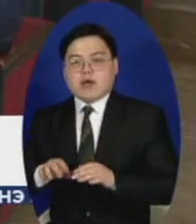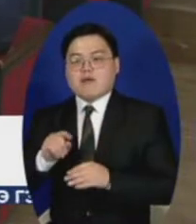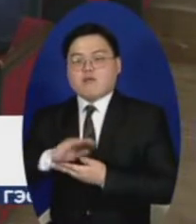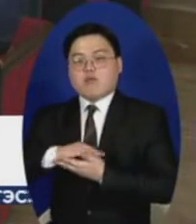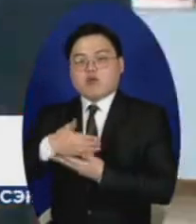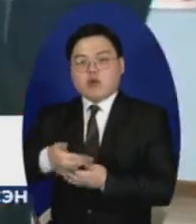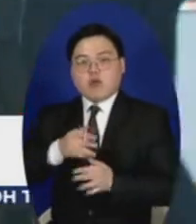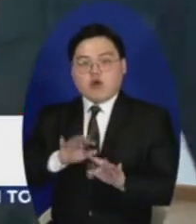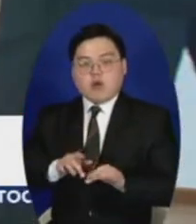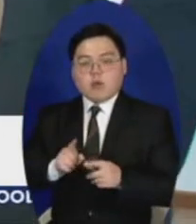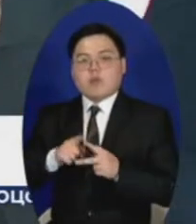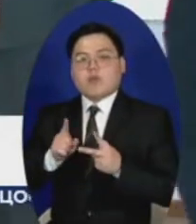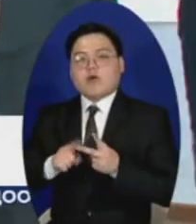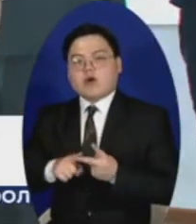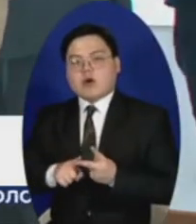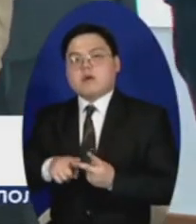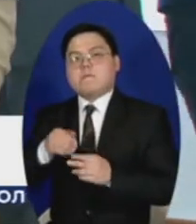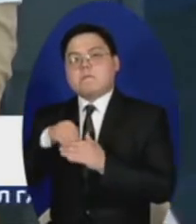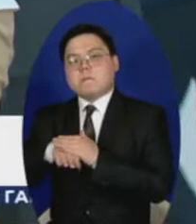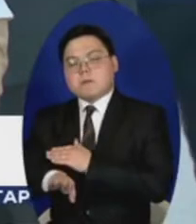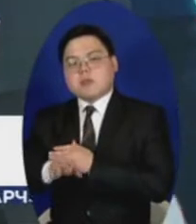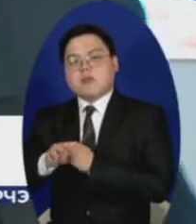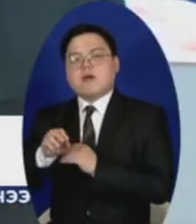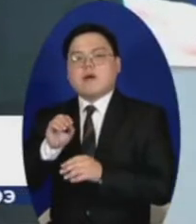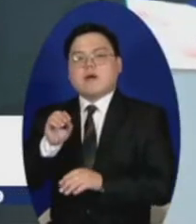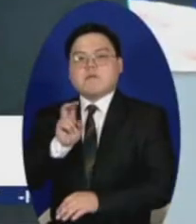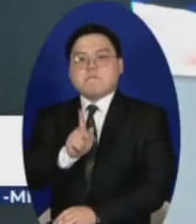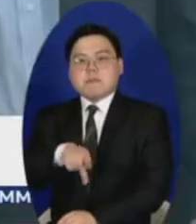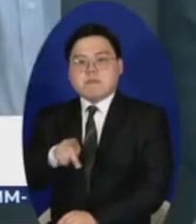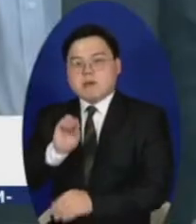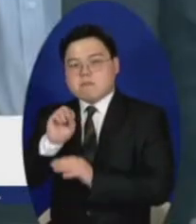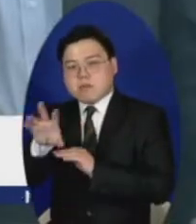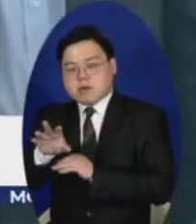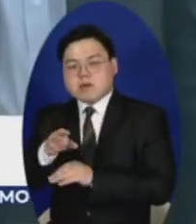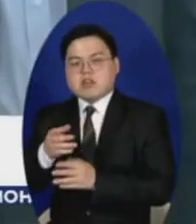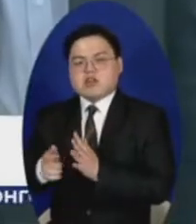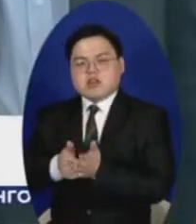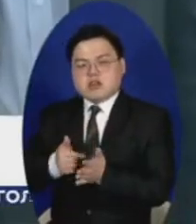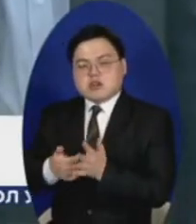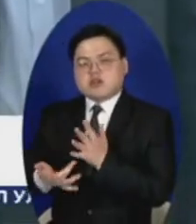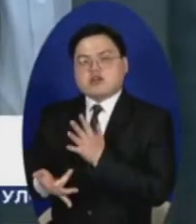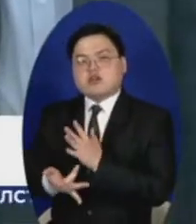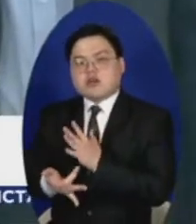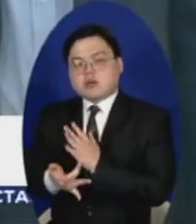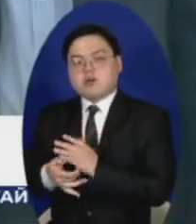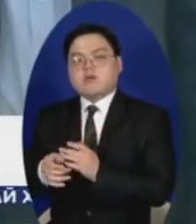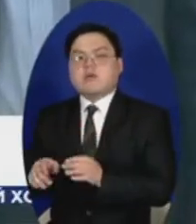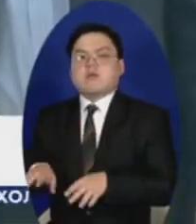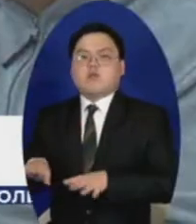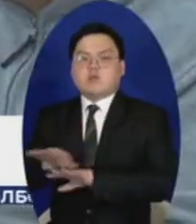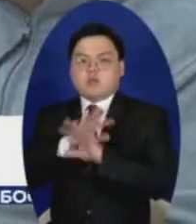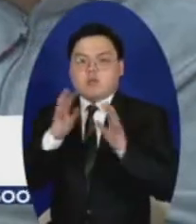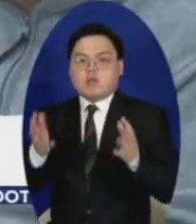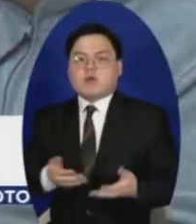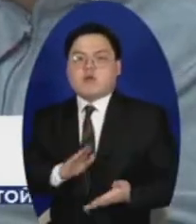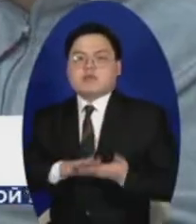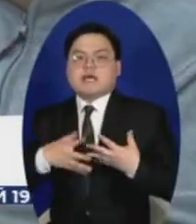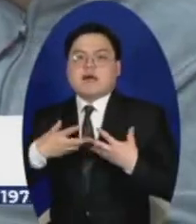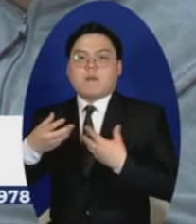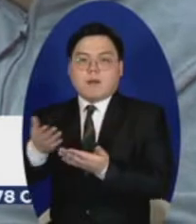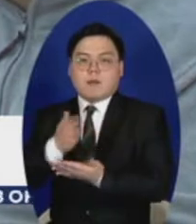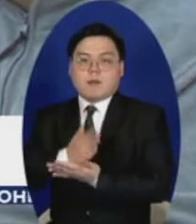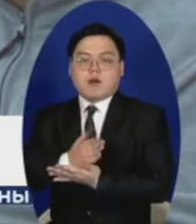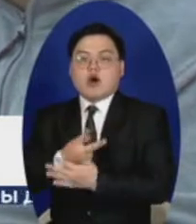компьютер, ноутбук, принтер, проектор, зурагт нэг хэрэгцээтэй байгаа тоног төхөөрөмж техник хэрэгслийг хүлээлгэн өгдөгөө. За